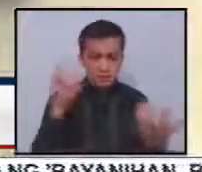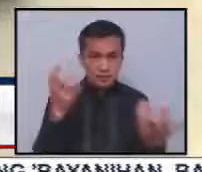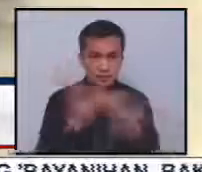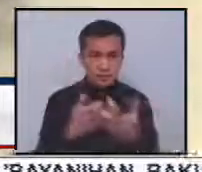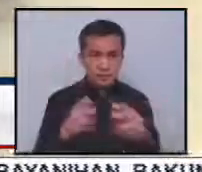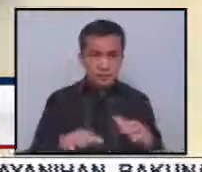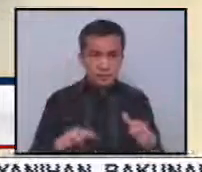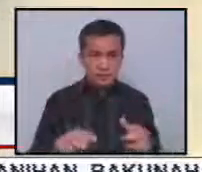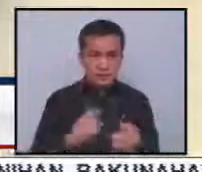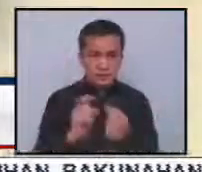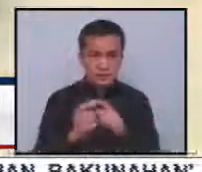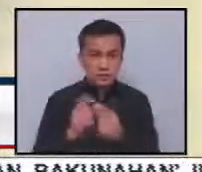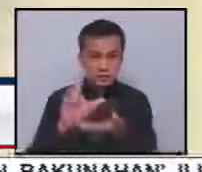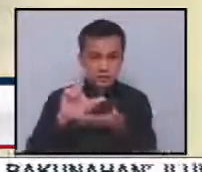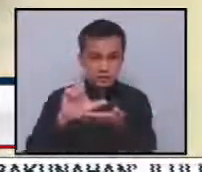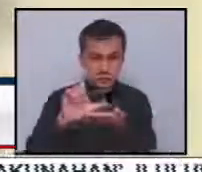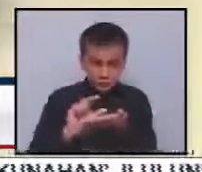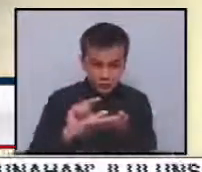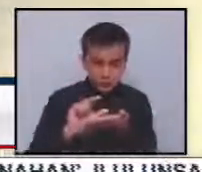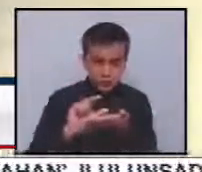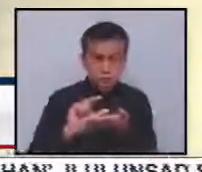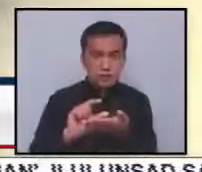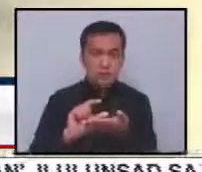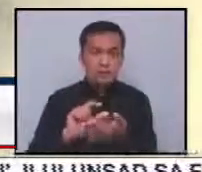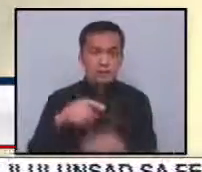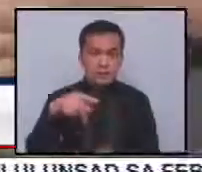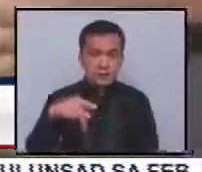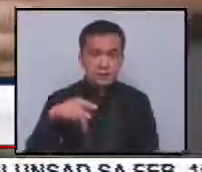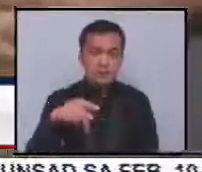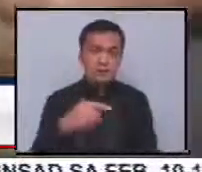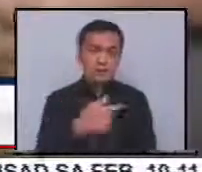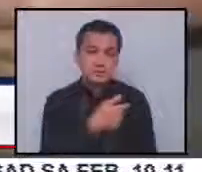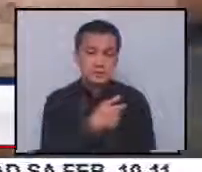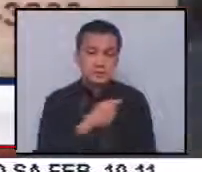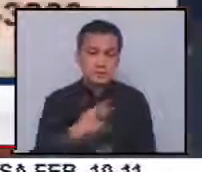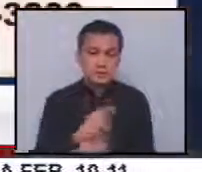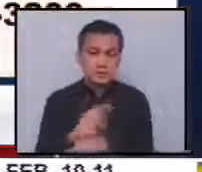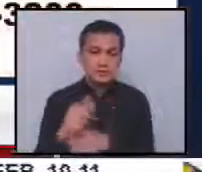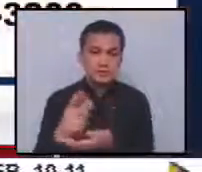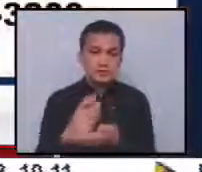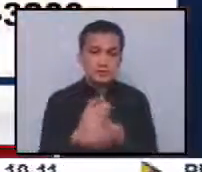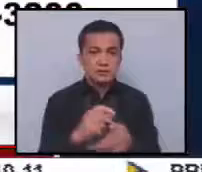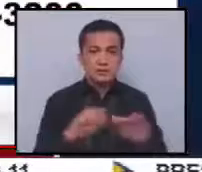reformulated Pfizer vaccine na gagamitin sa pediatric vaccination.